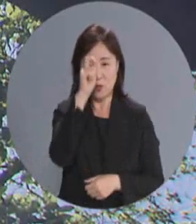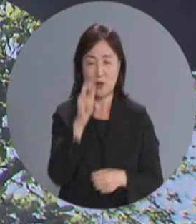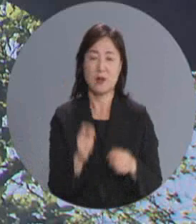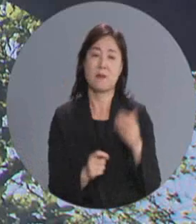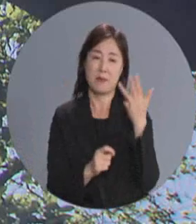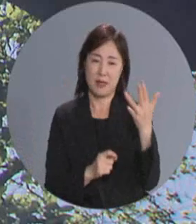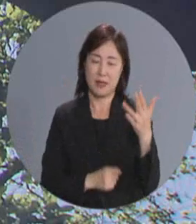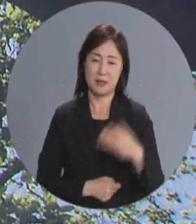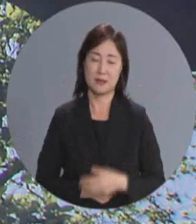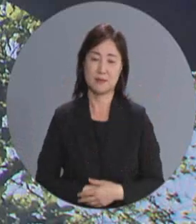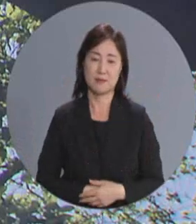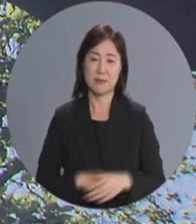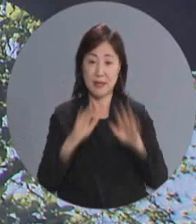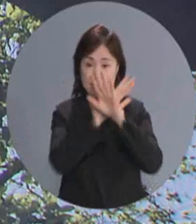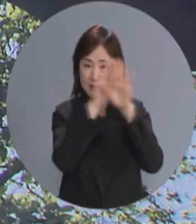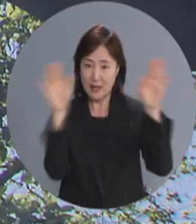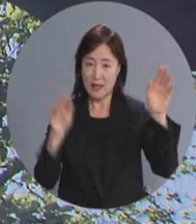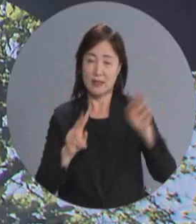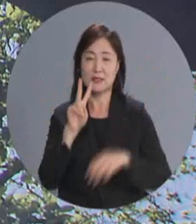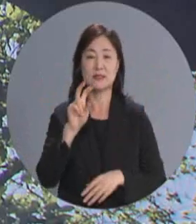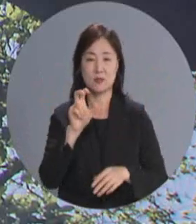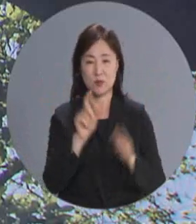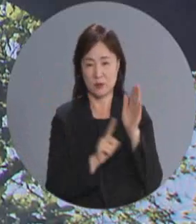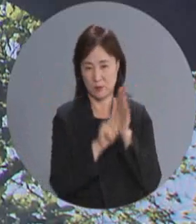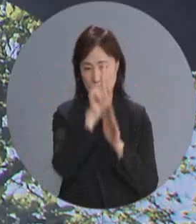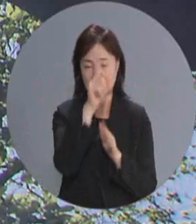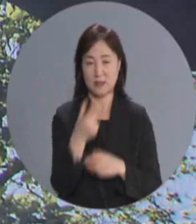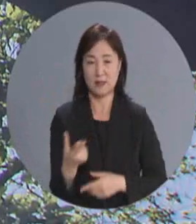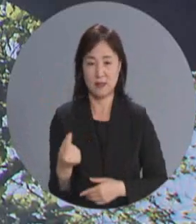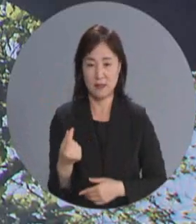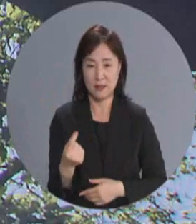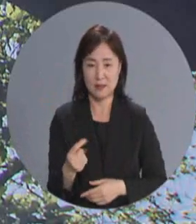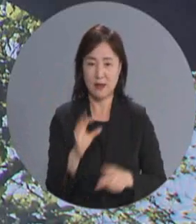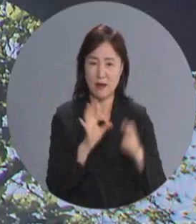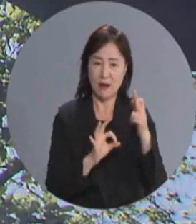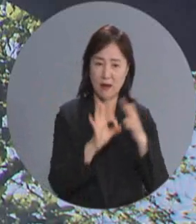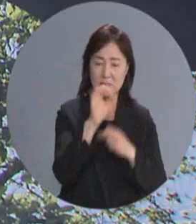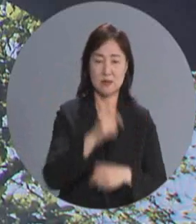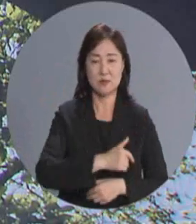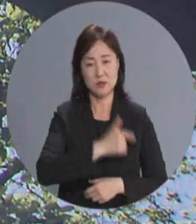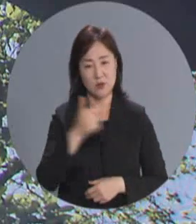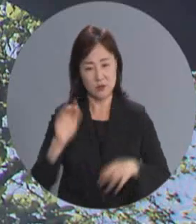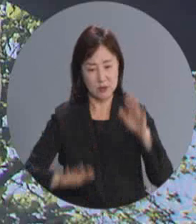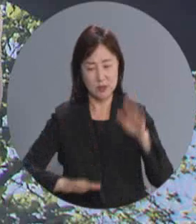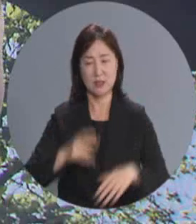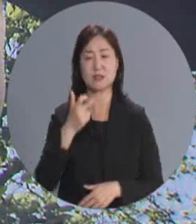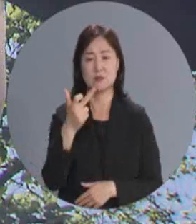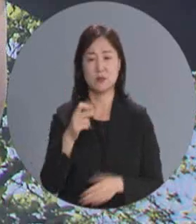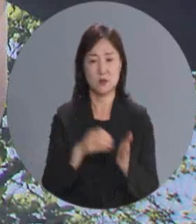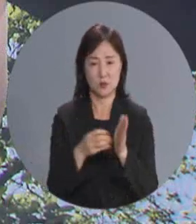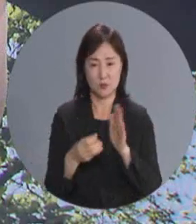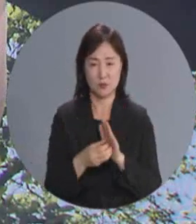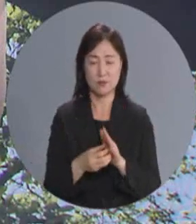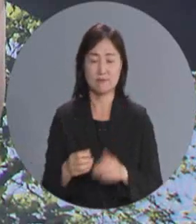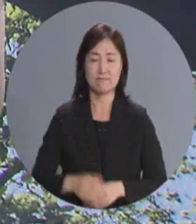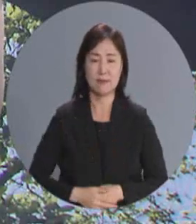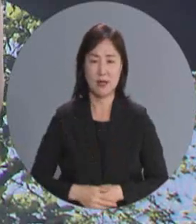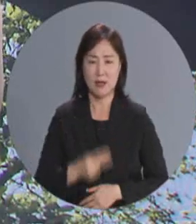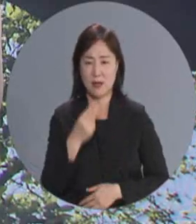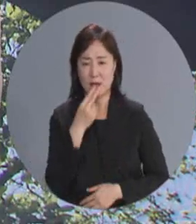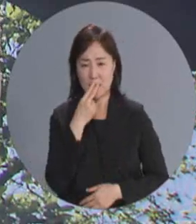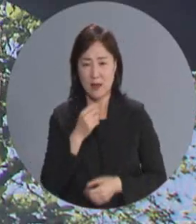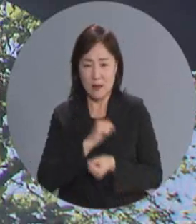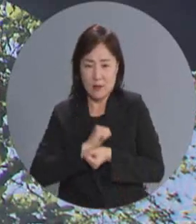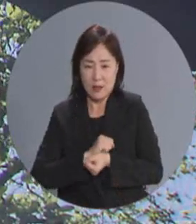떨어지겠고요 한낮 기온은 25도까지 크게 오르면서 일교차 무려 17도로 크게 벌어집니다 감기 걸리지 않도록